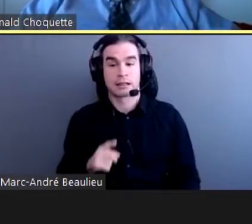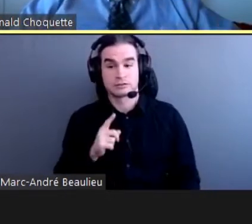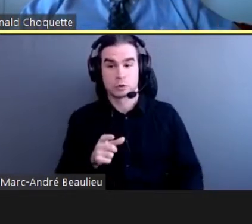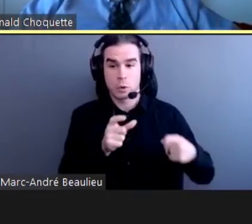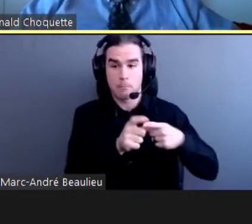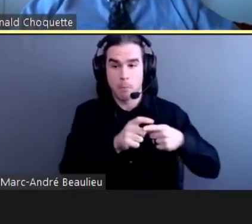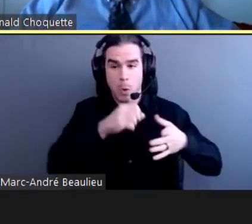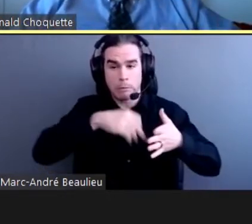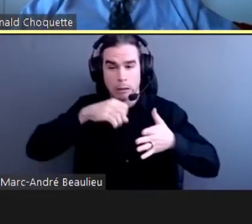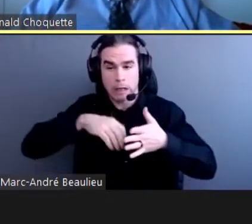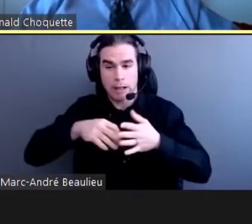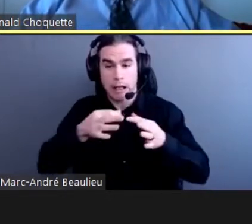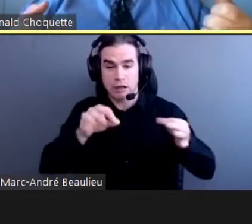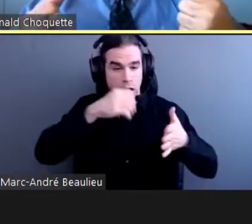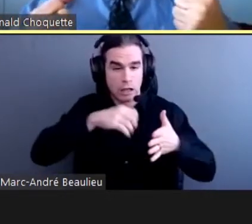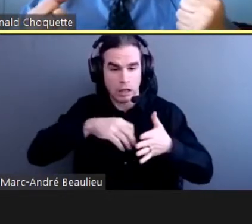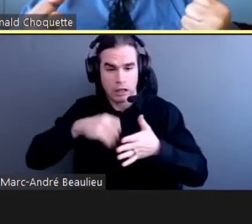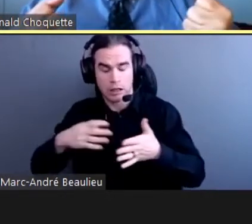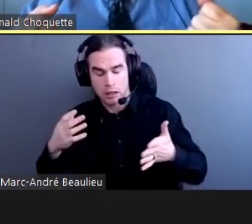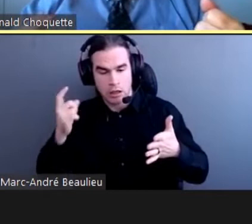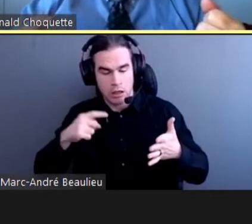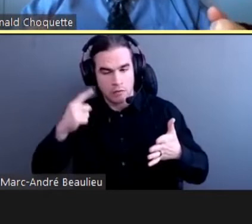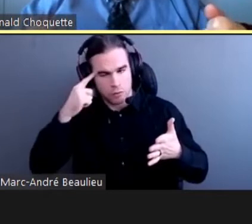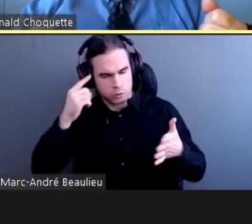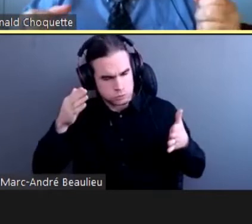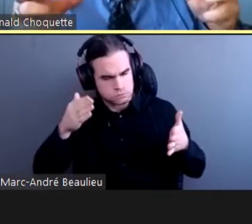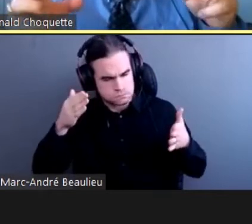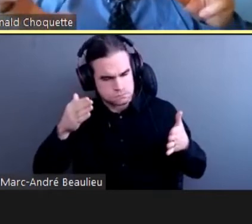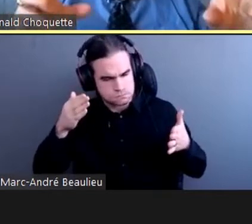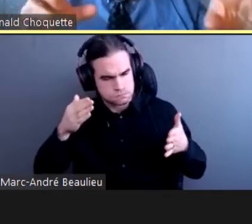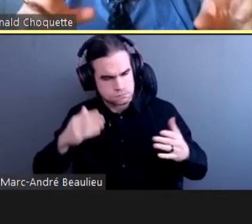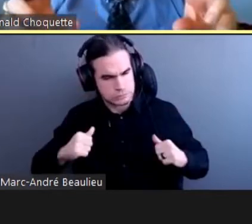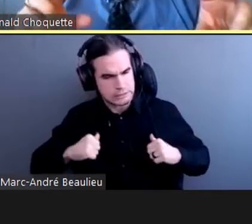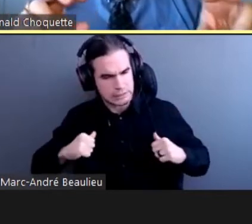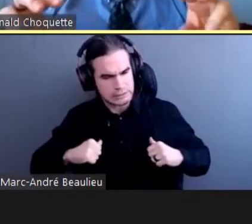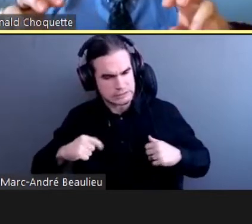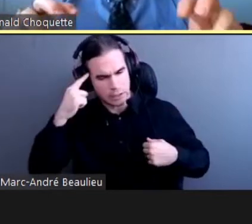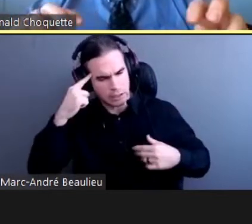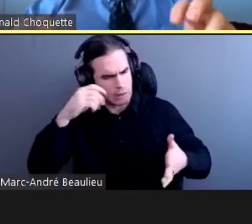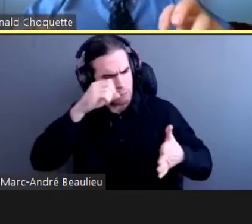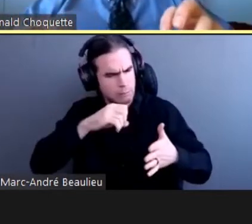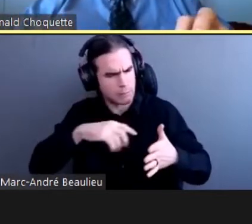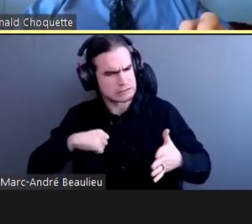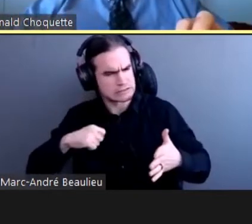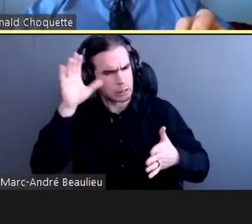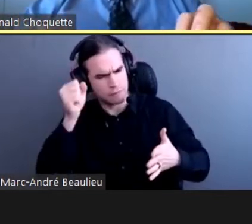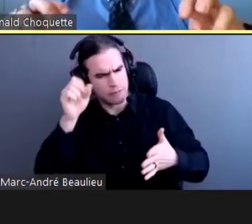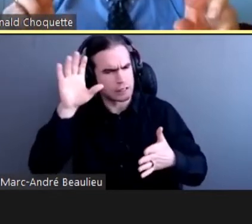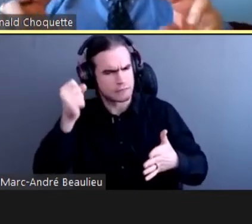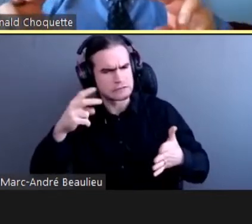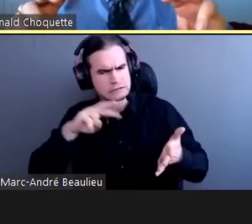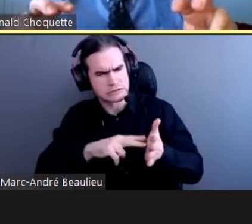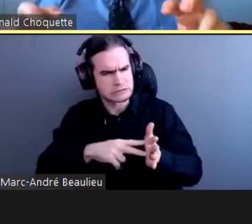des mots dans la phrase, on doit se concentrer beaucoup pour essayer de remplir un peu les trous dans la